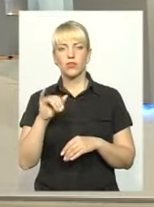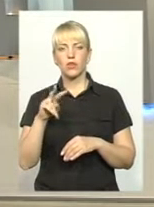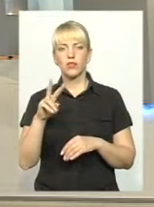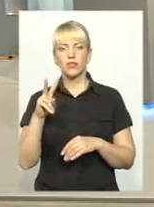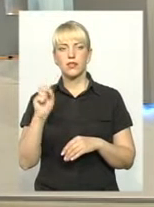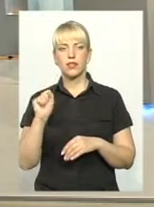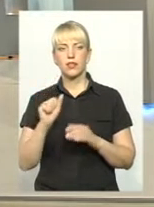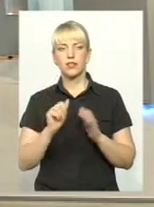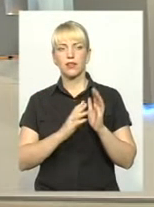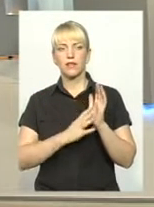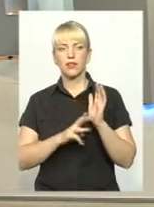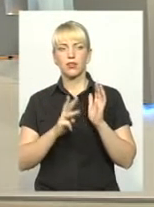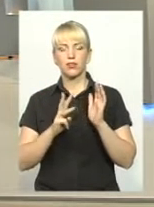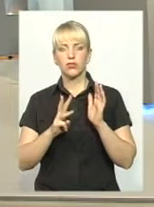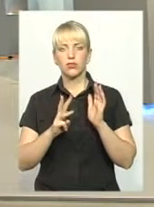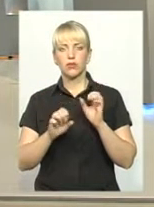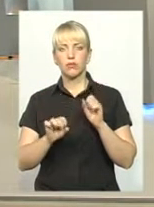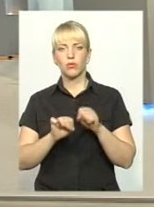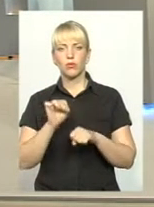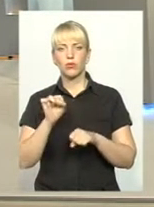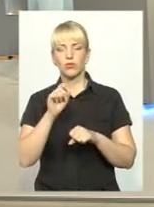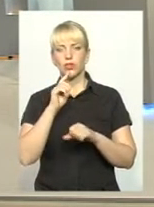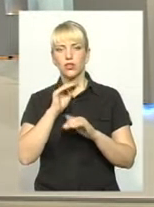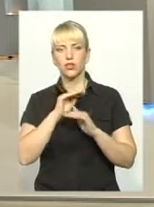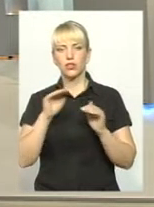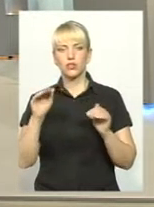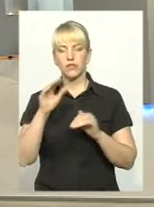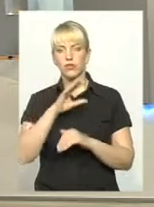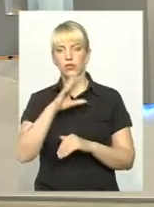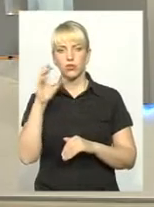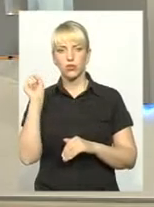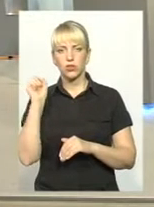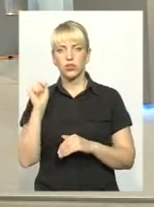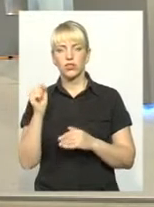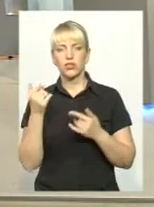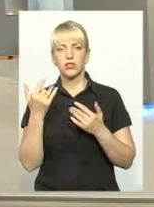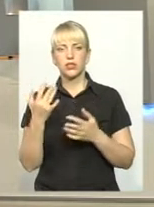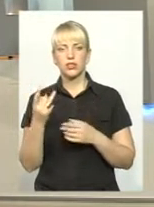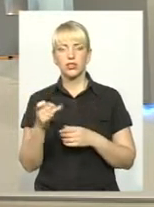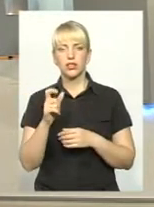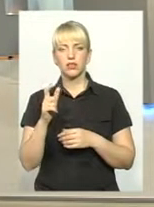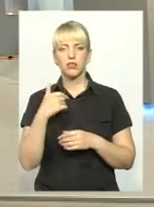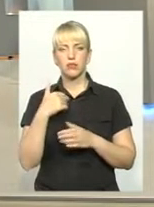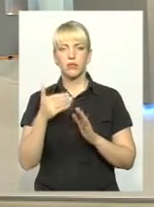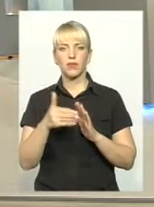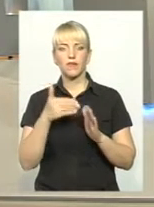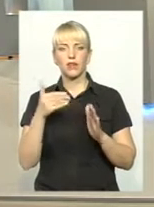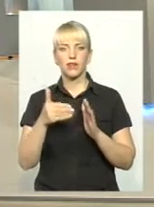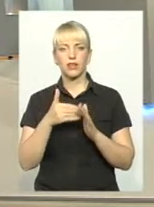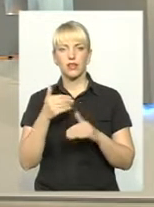Яка? Порушення тиші вночі. Скільки разів ми викликали